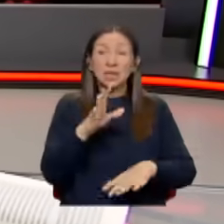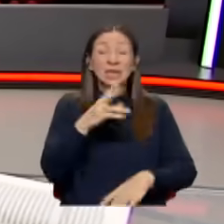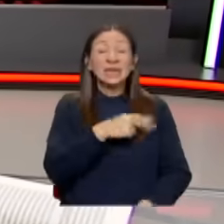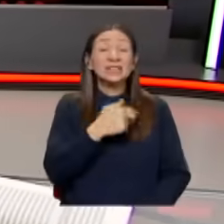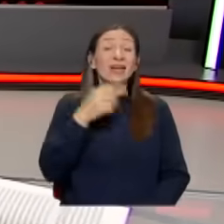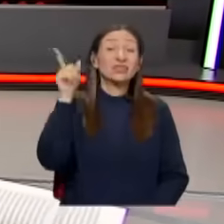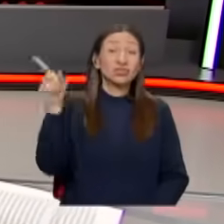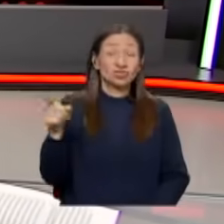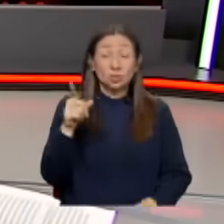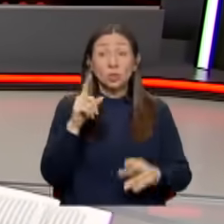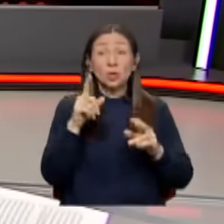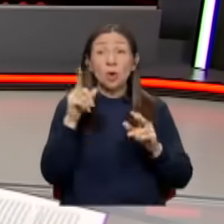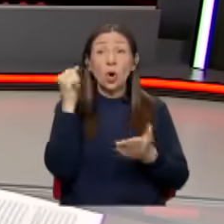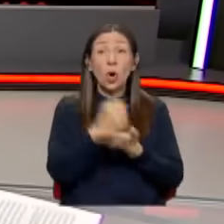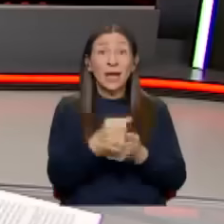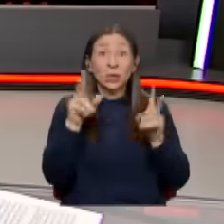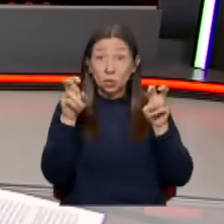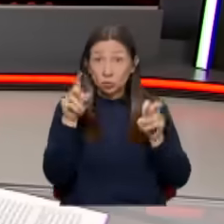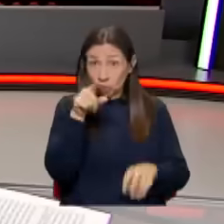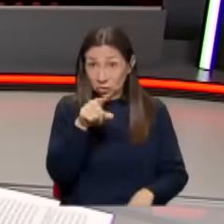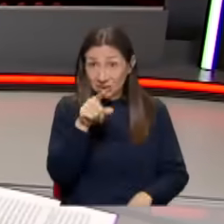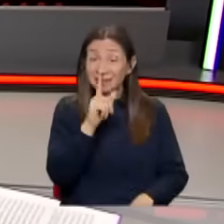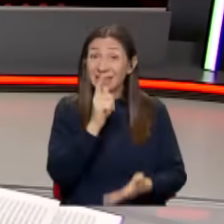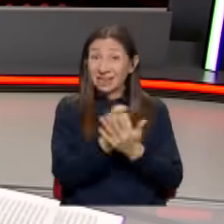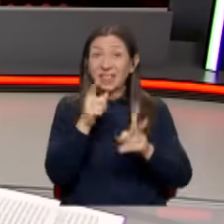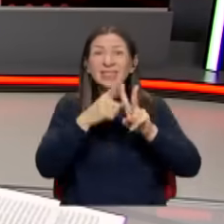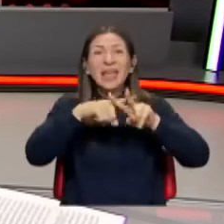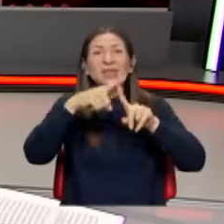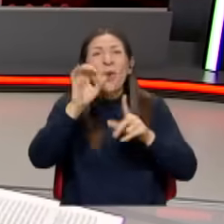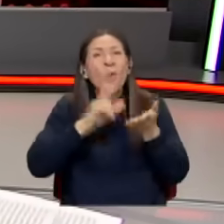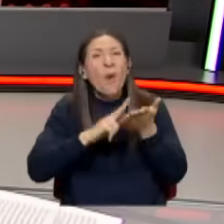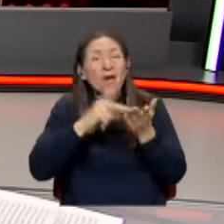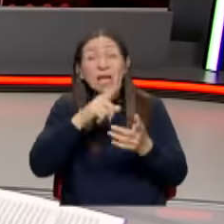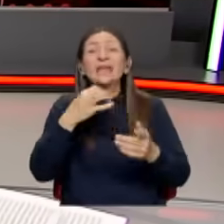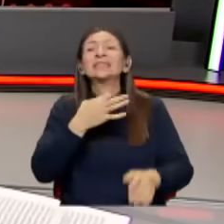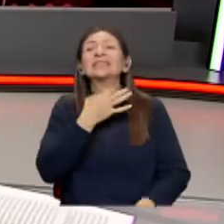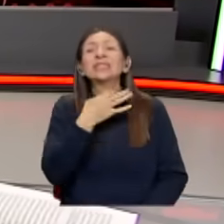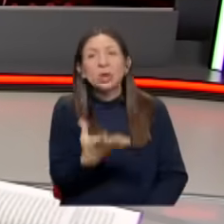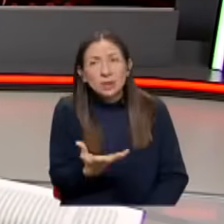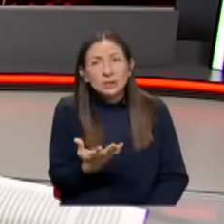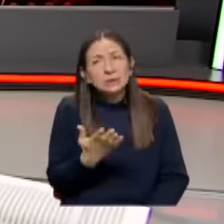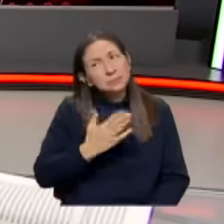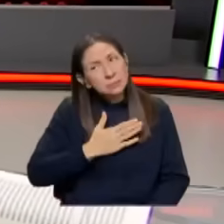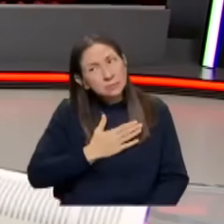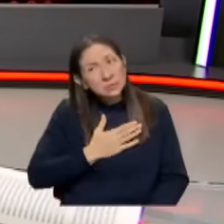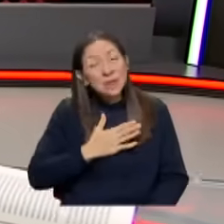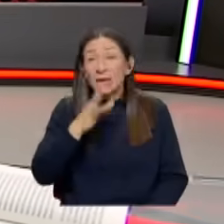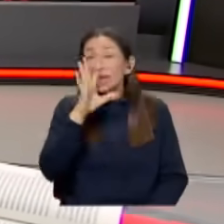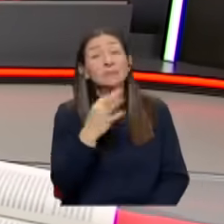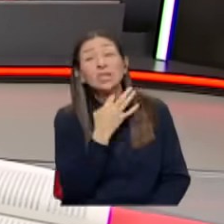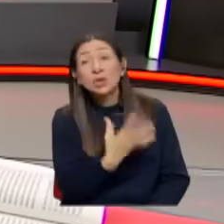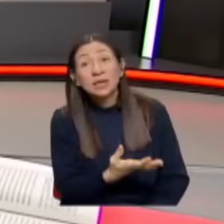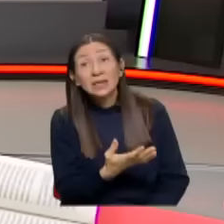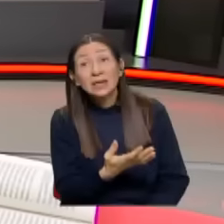İsveç'in NATO üyeliği konusunda İsveç'e onay teklifi. Görevimi yaptım. Teşekkür ettiniz. Kim teşekkür